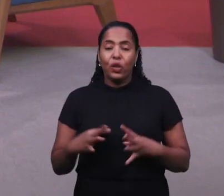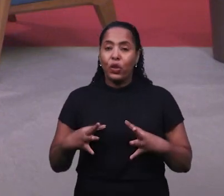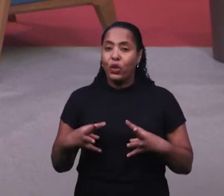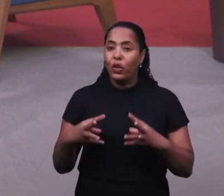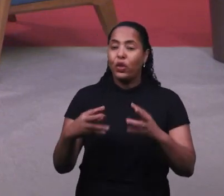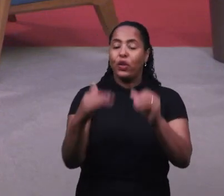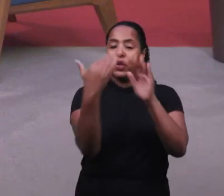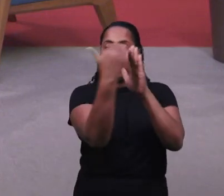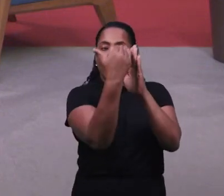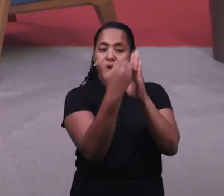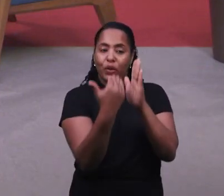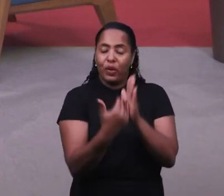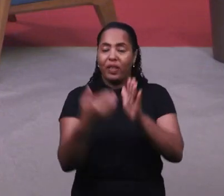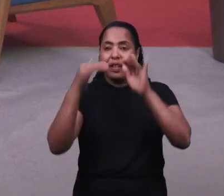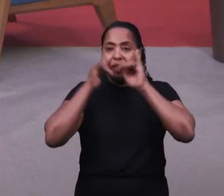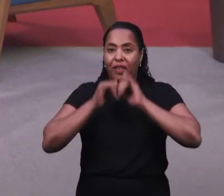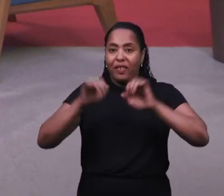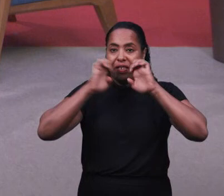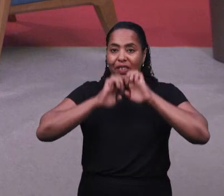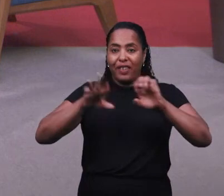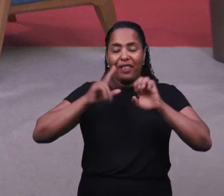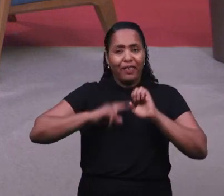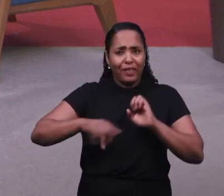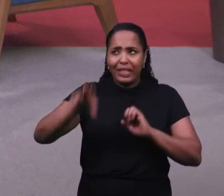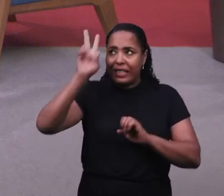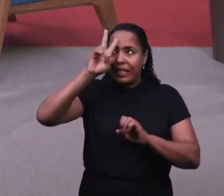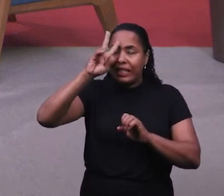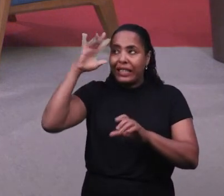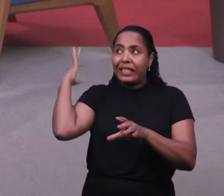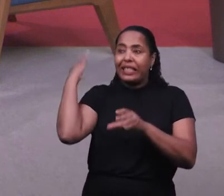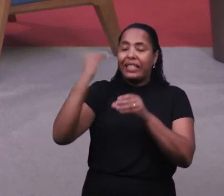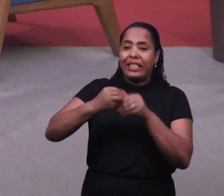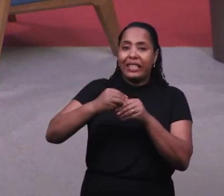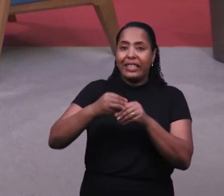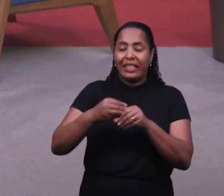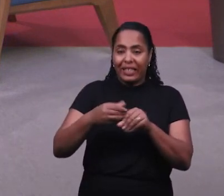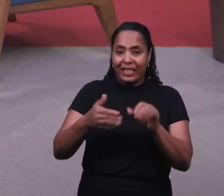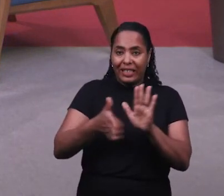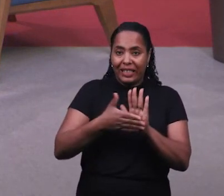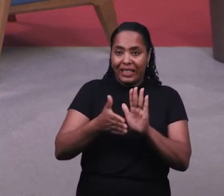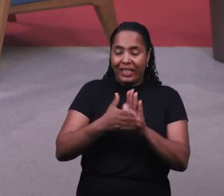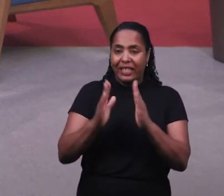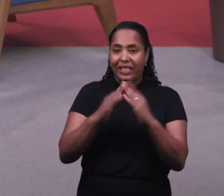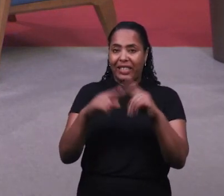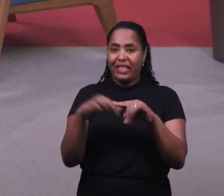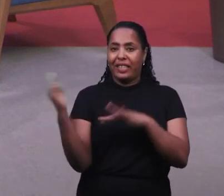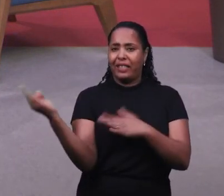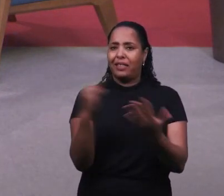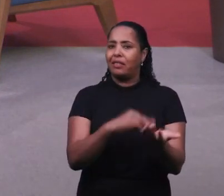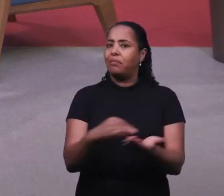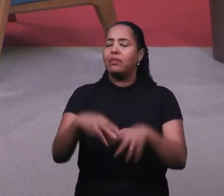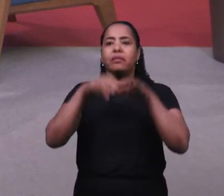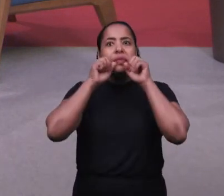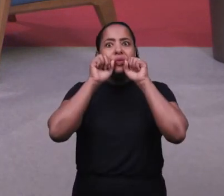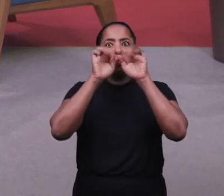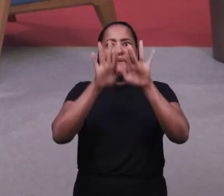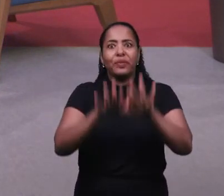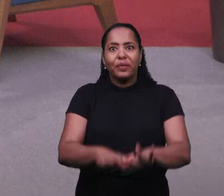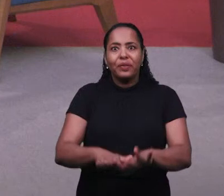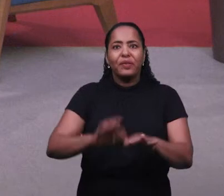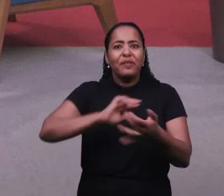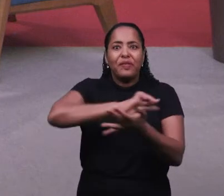Dans toutes les éditions de la promotion de la notion de l'Évangile éternel, nous rappelons le projet de l'Église chrétienne Maranatha, qui est